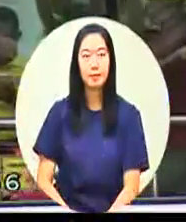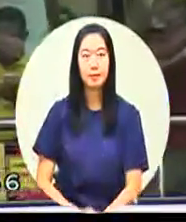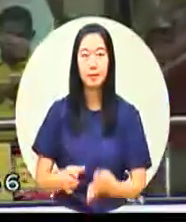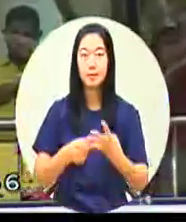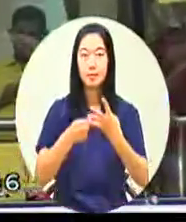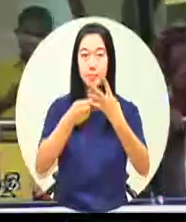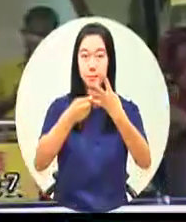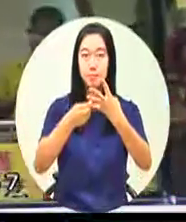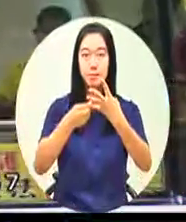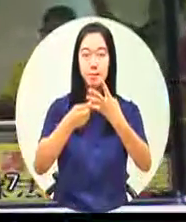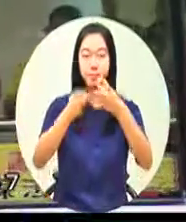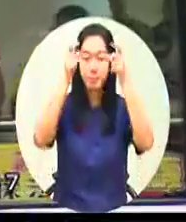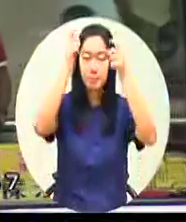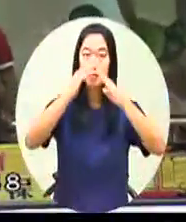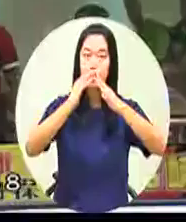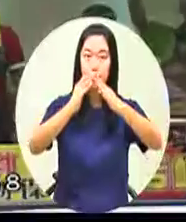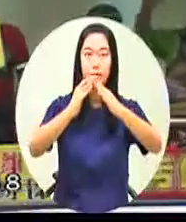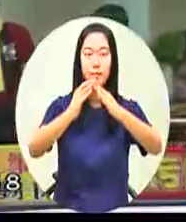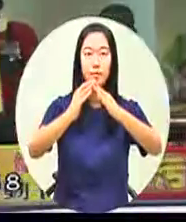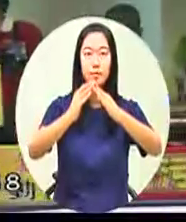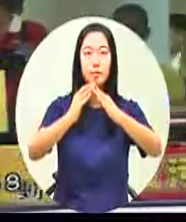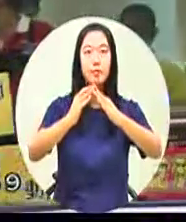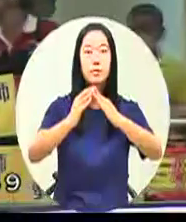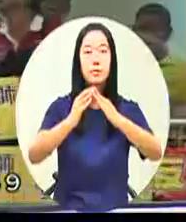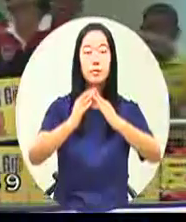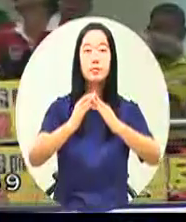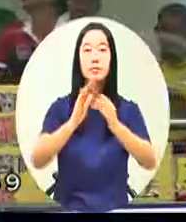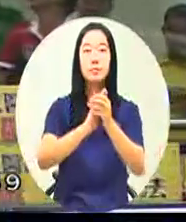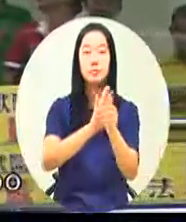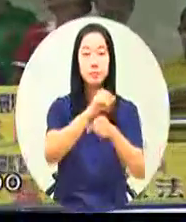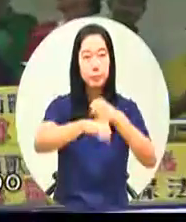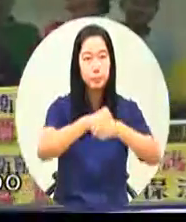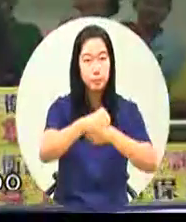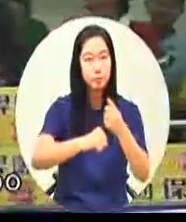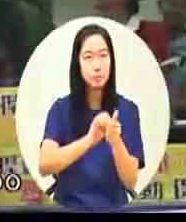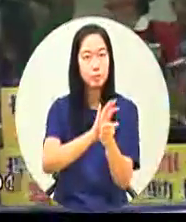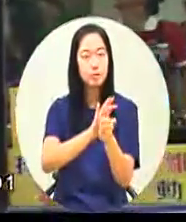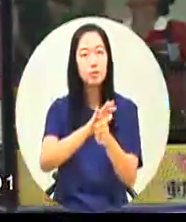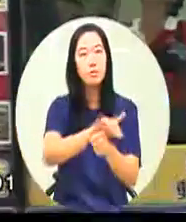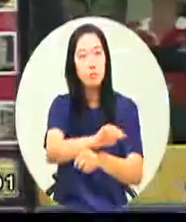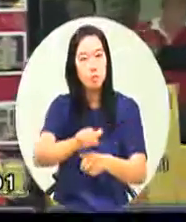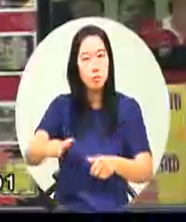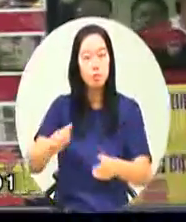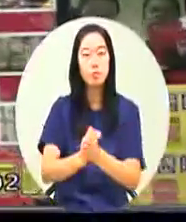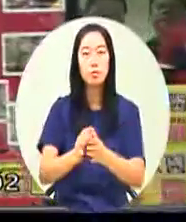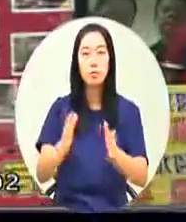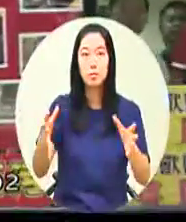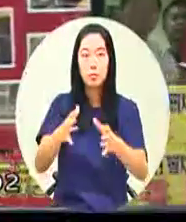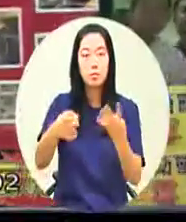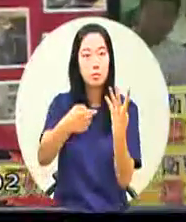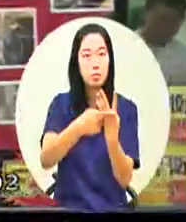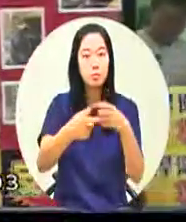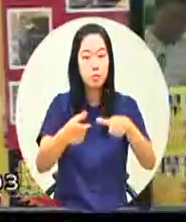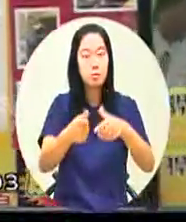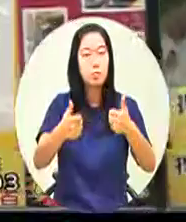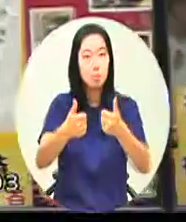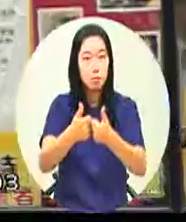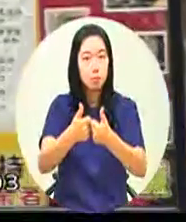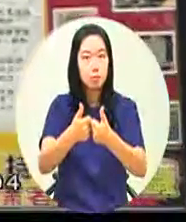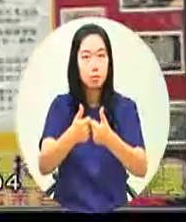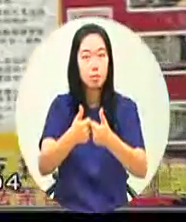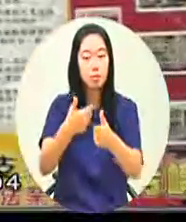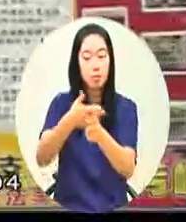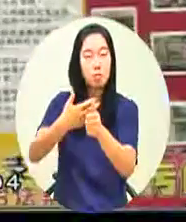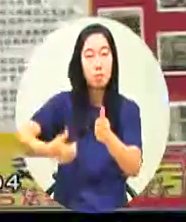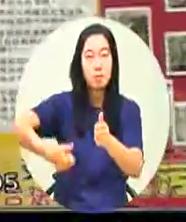第四位是高雄市宠物商业同业工会庞志鹏理事长。